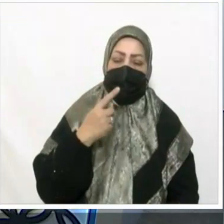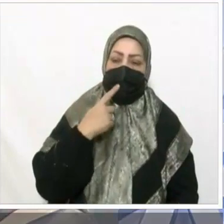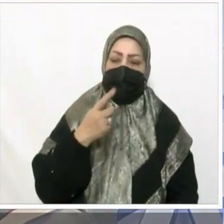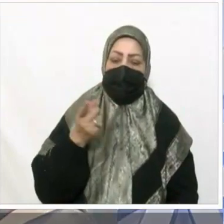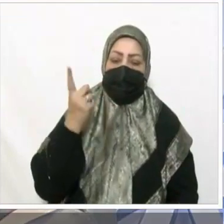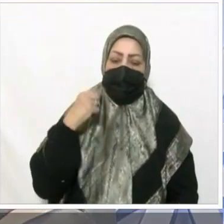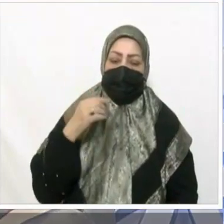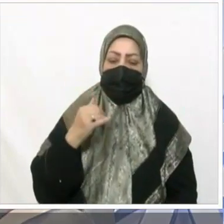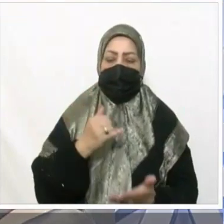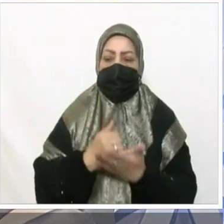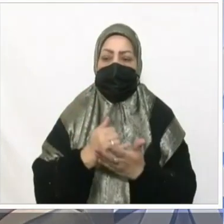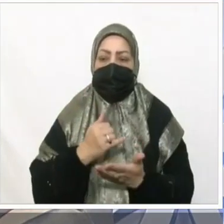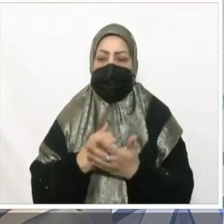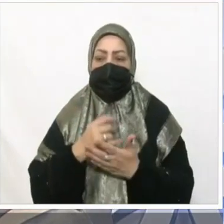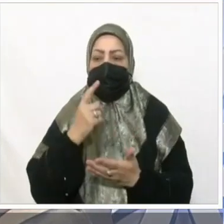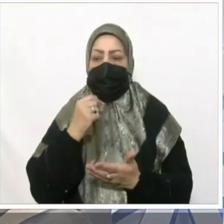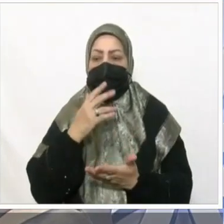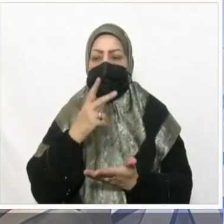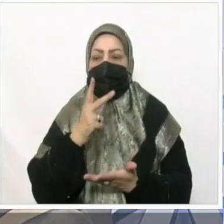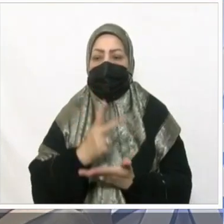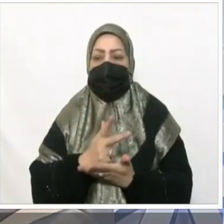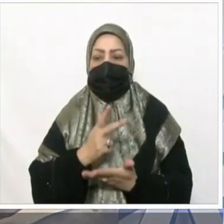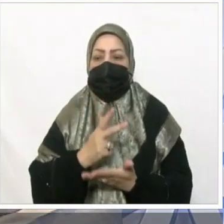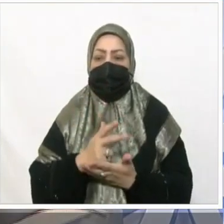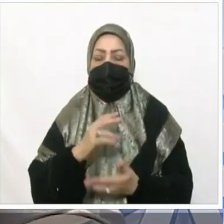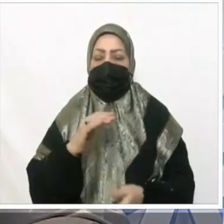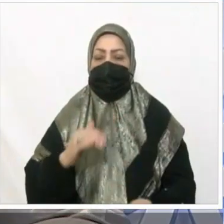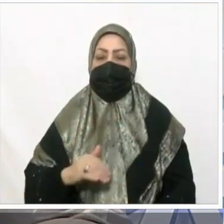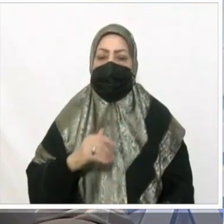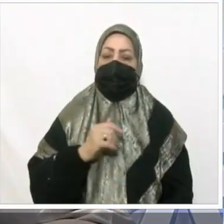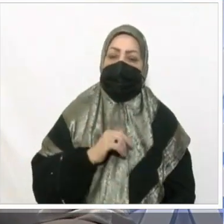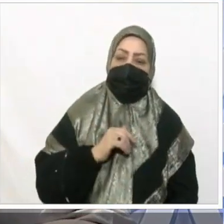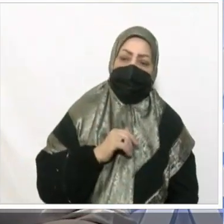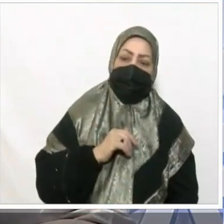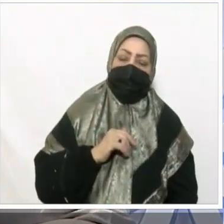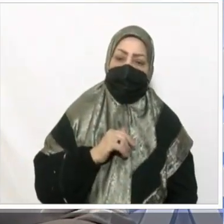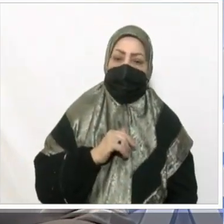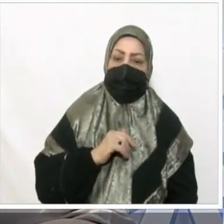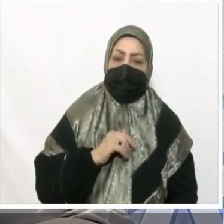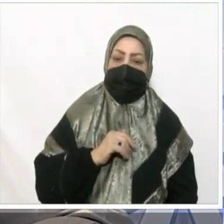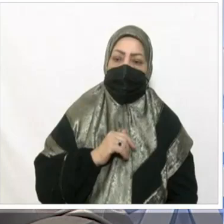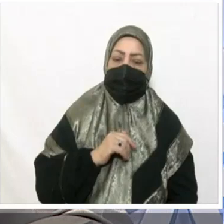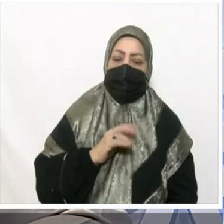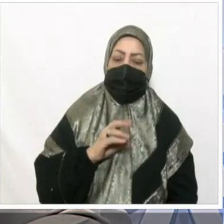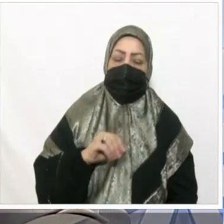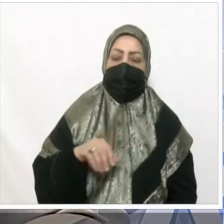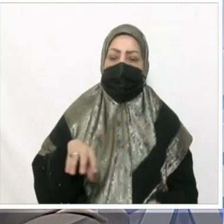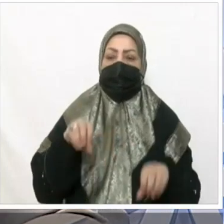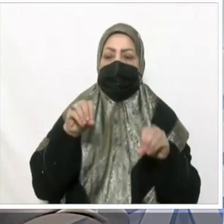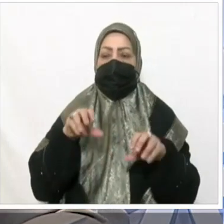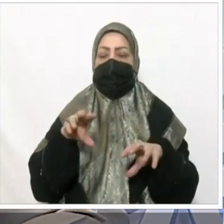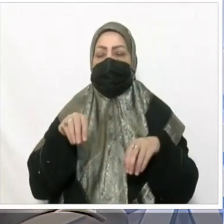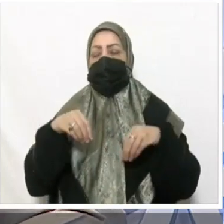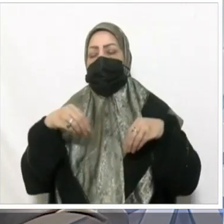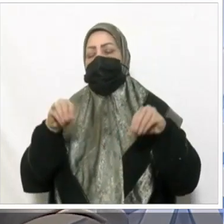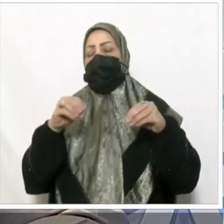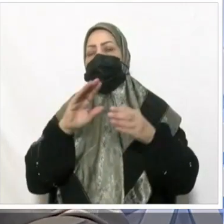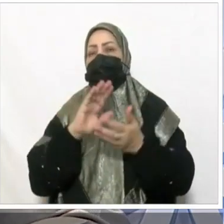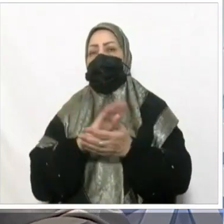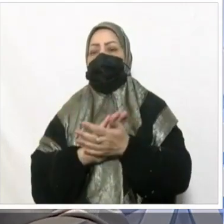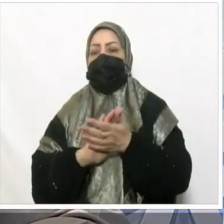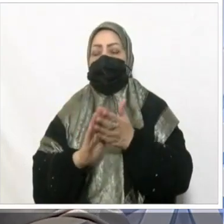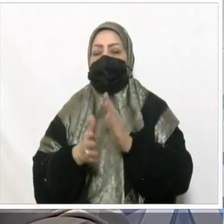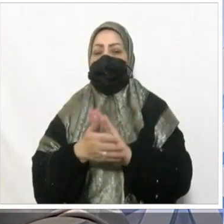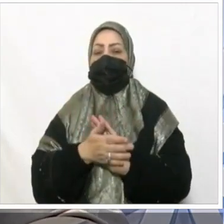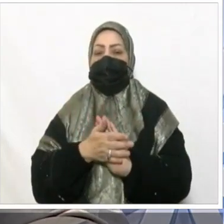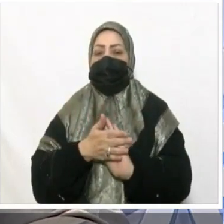الاسرة؟ افراد الاسره اربعه كلكم اربعه ربي يبارك والله باهي شوف الحكم على الصغار يا